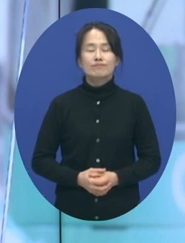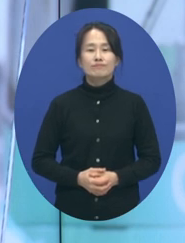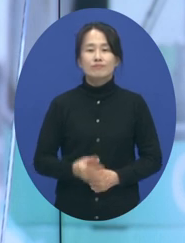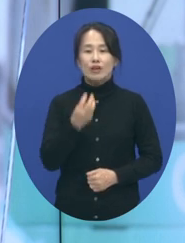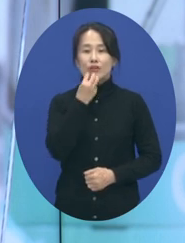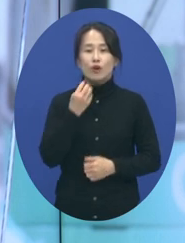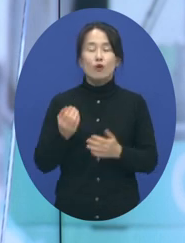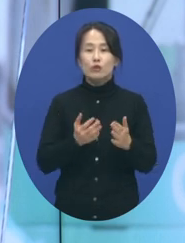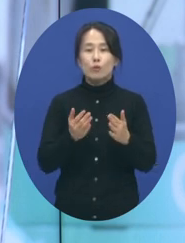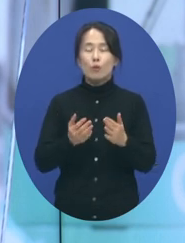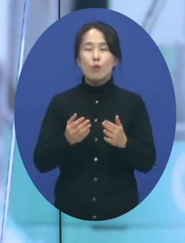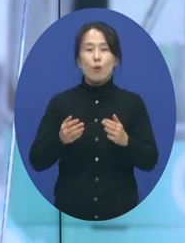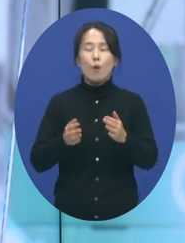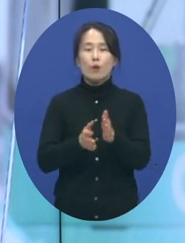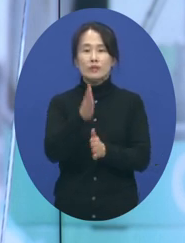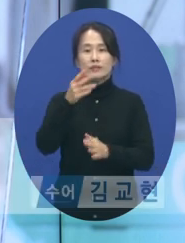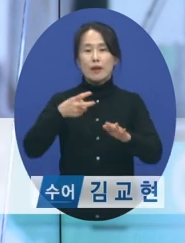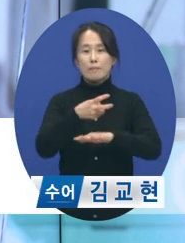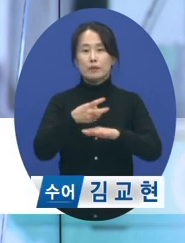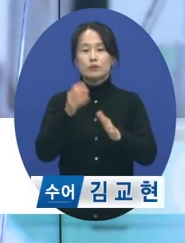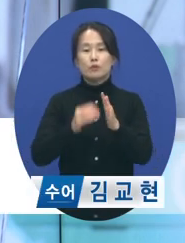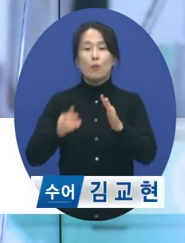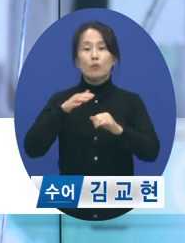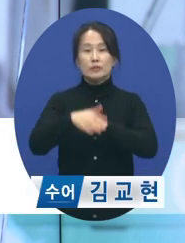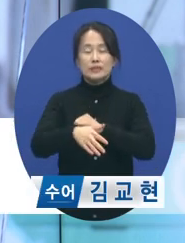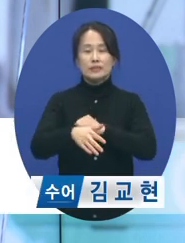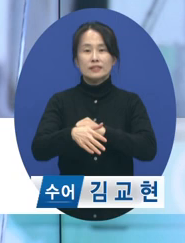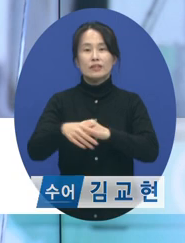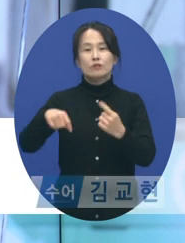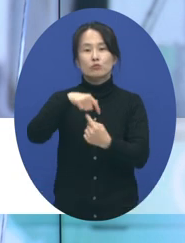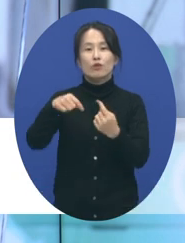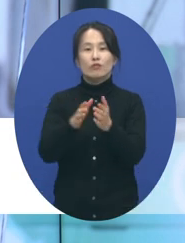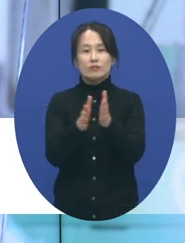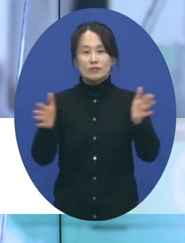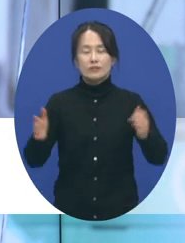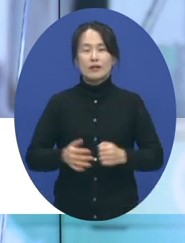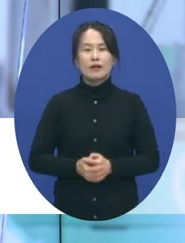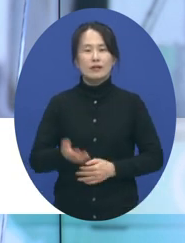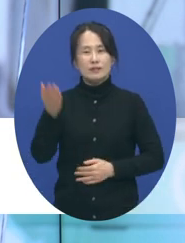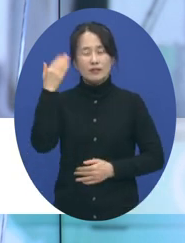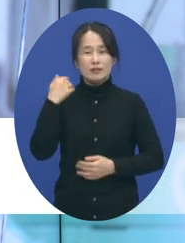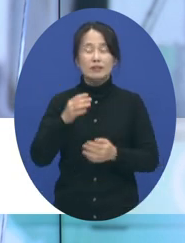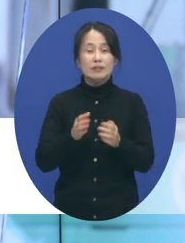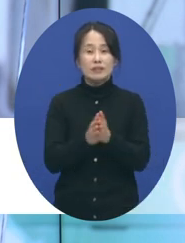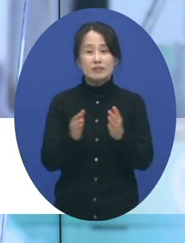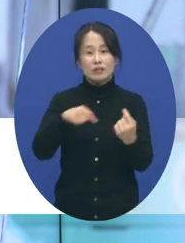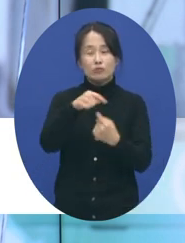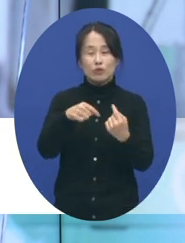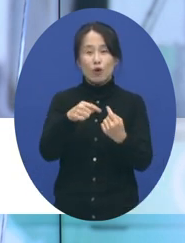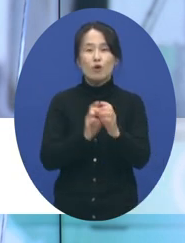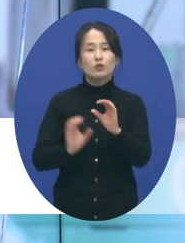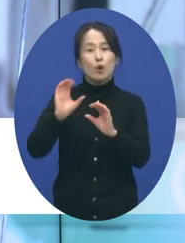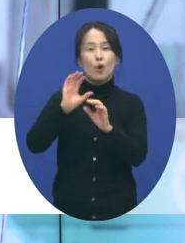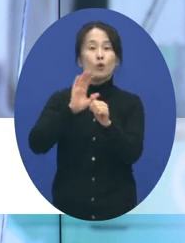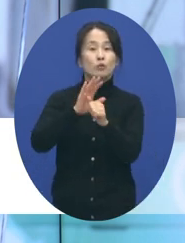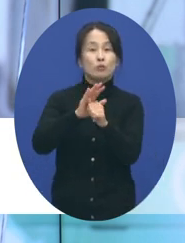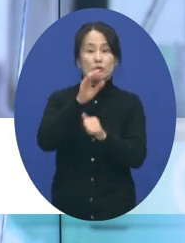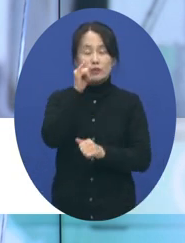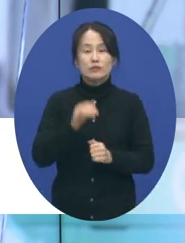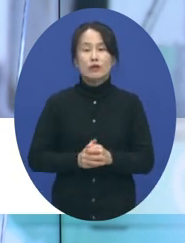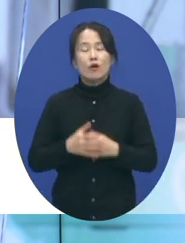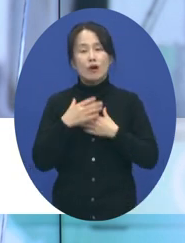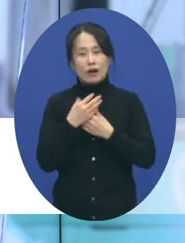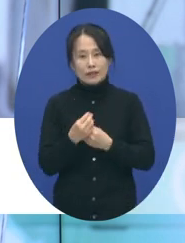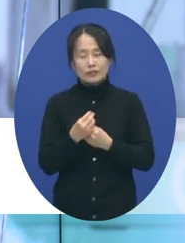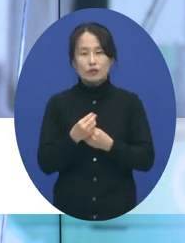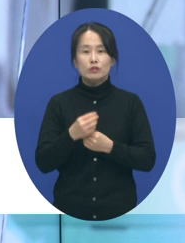경기도형 준공영제, 시내버스 공공관리제가 닻을 올렸습니다. 기존 시행하던 준공영제를 보완했는데요. 더 안전하고